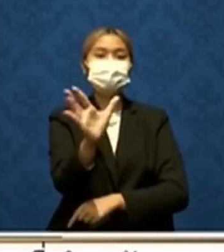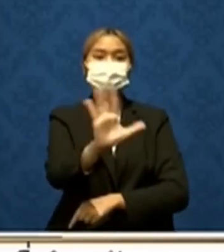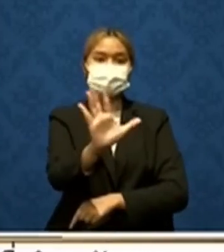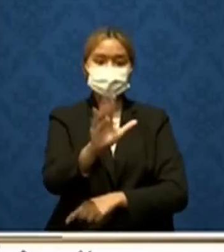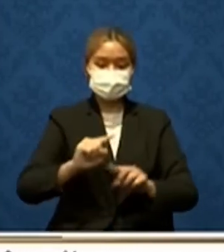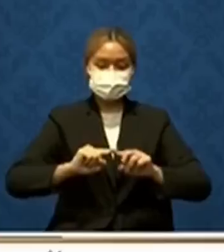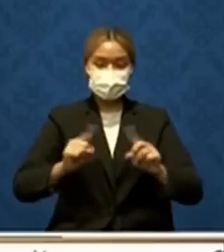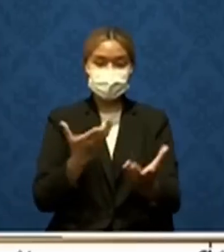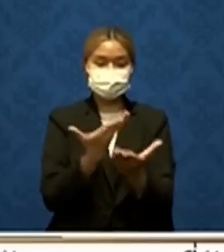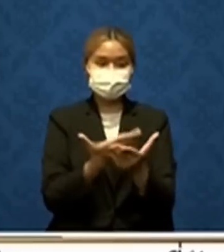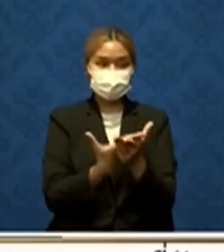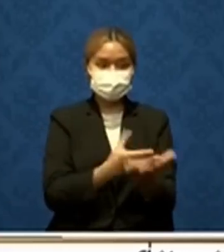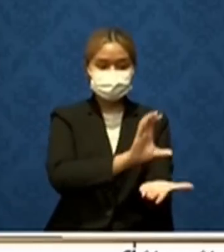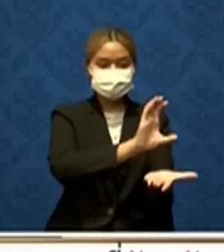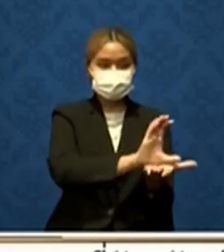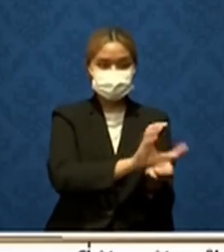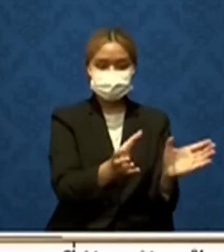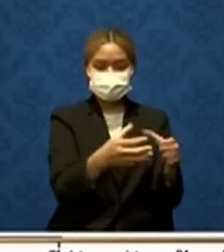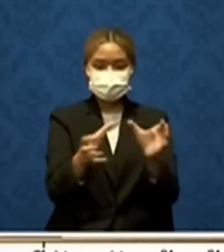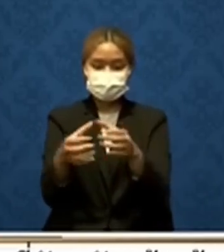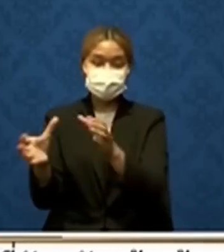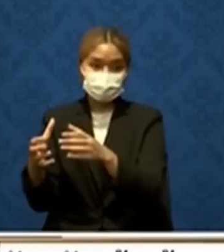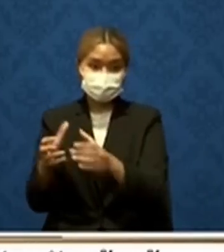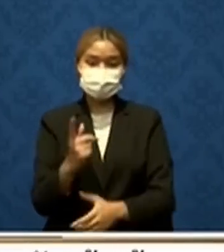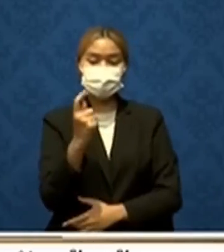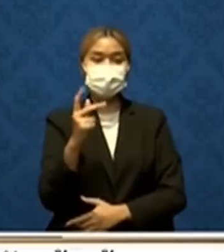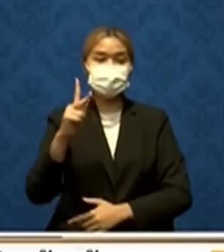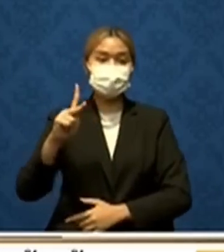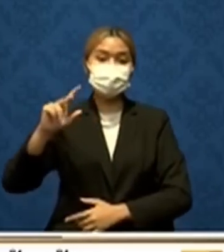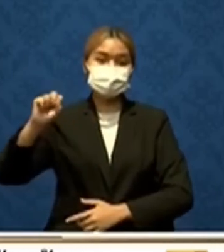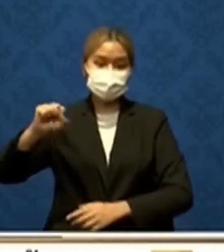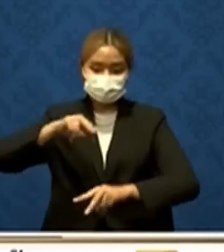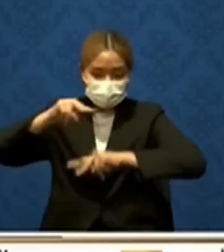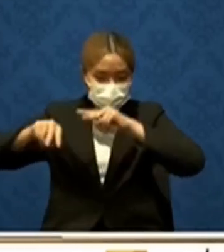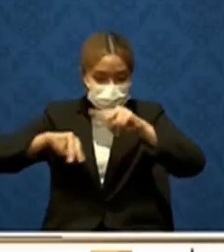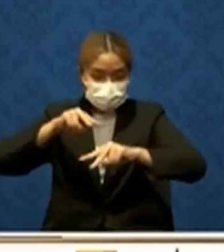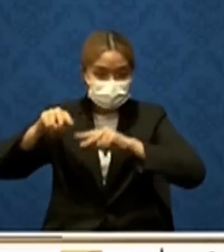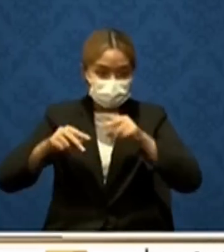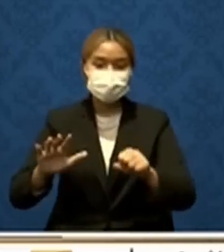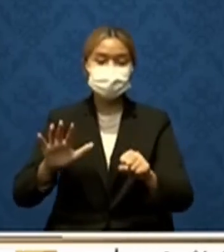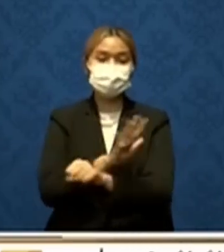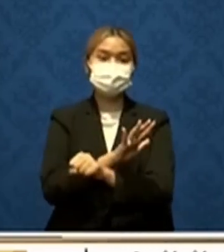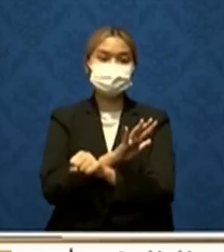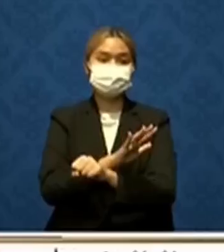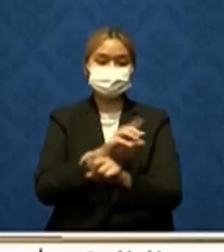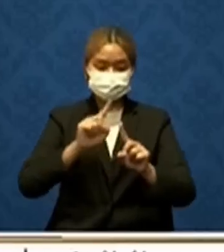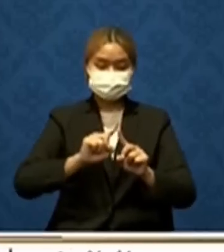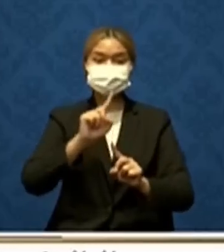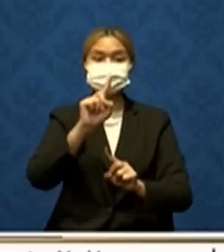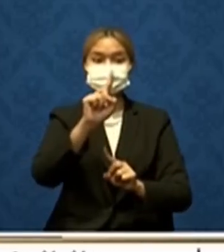ที่อ.ก.ค.ศ.จะต้องดำเนินการและทุกกรณีมีความคืบหน้าทั้งสิ้นหนึ่ง